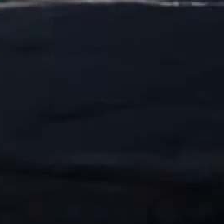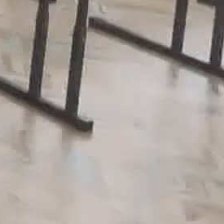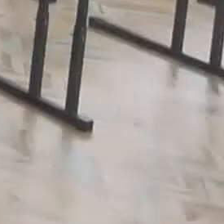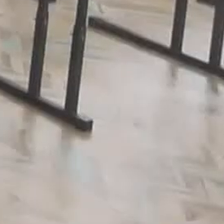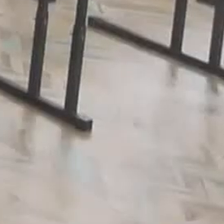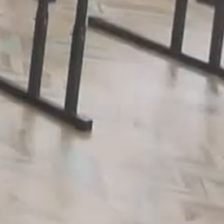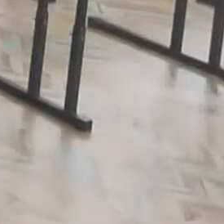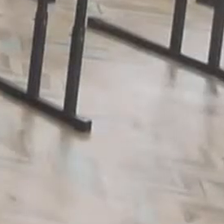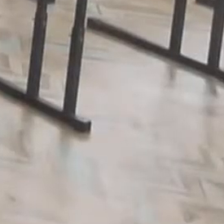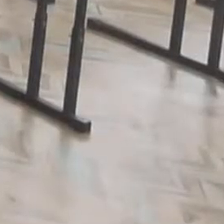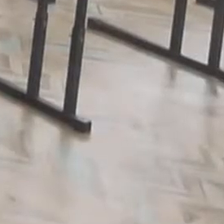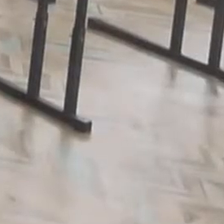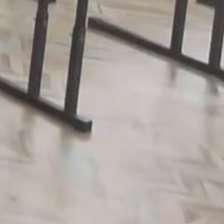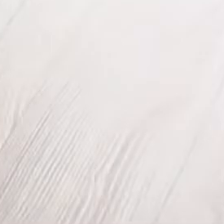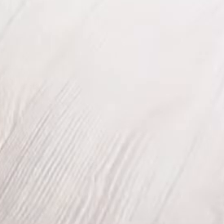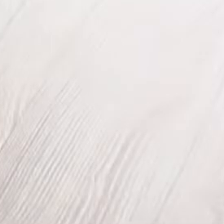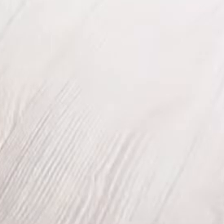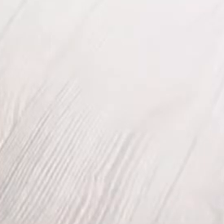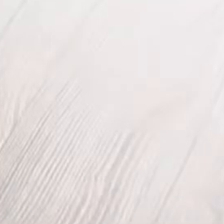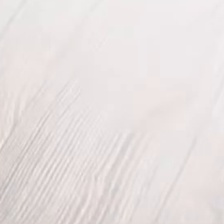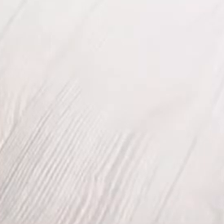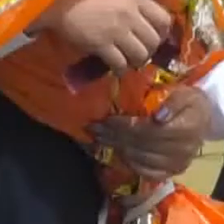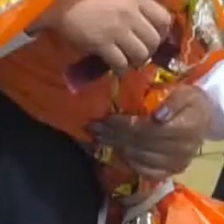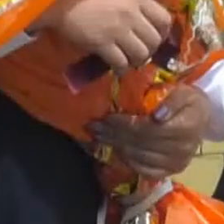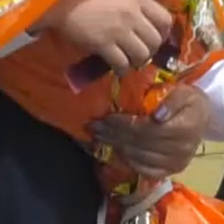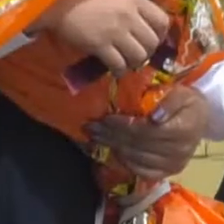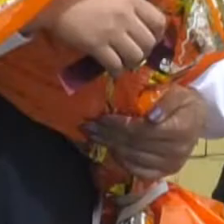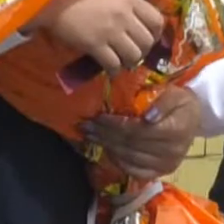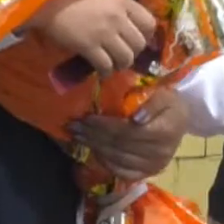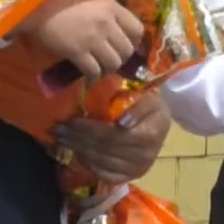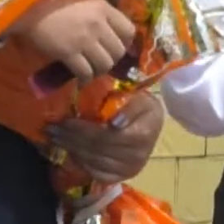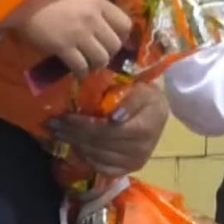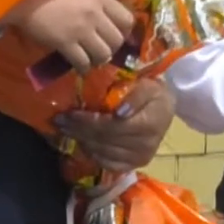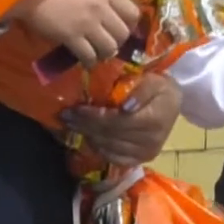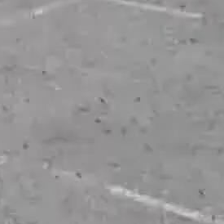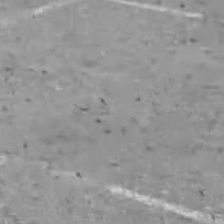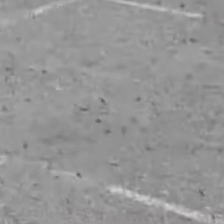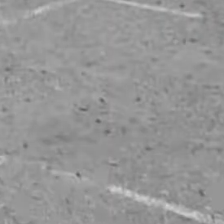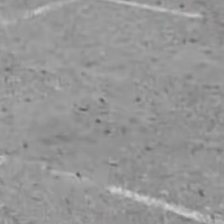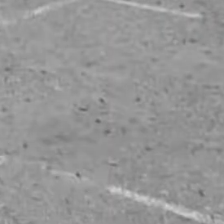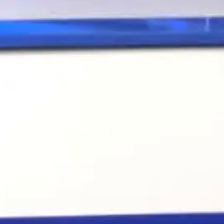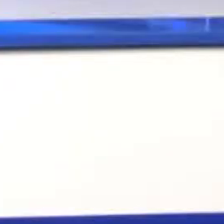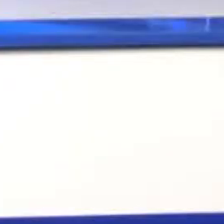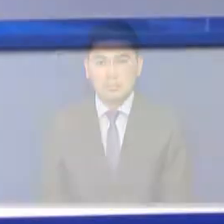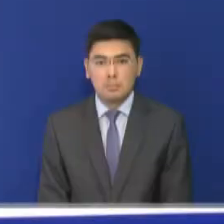Соңғы қоңырау 4-ші маусым күн өтеді. Салтанатты шара қонақтарсыз ашық аспан астында ұйымдастырылмақ.